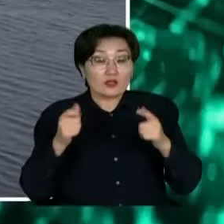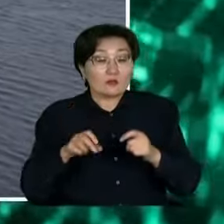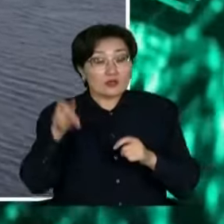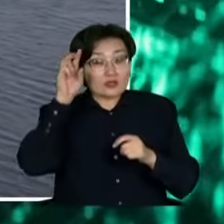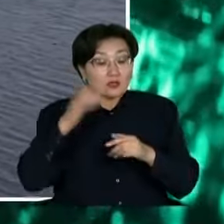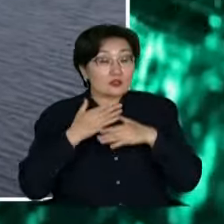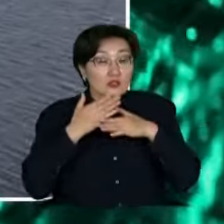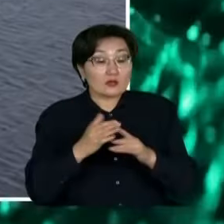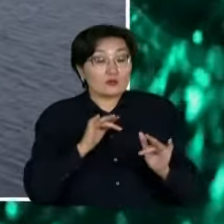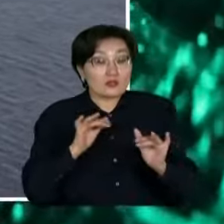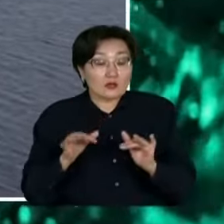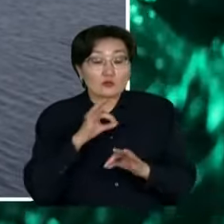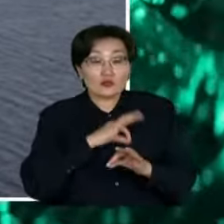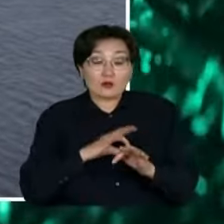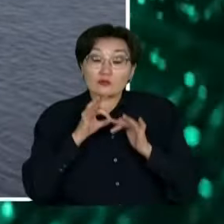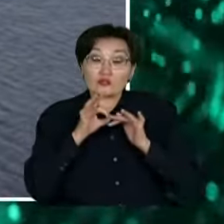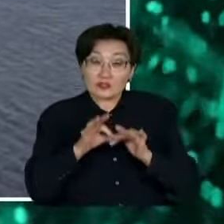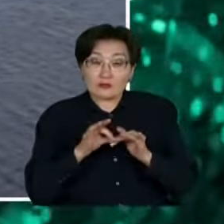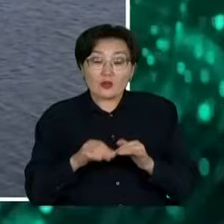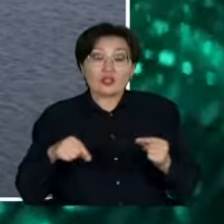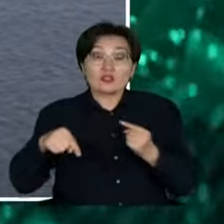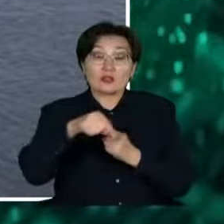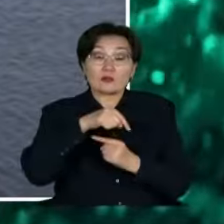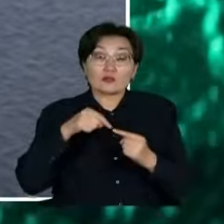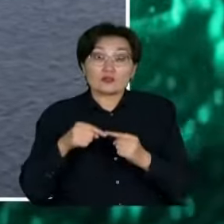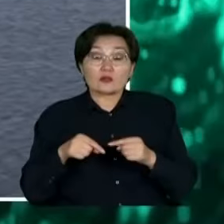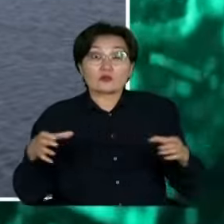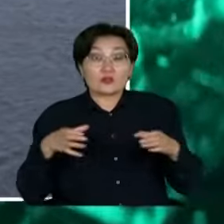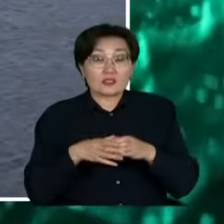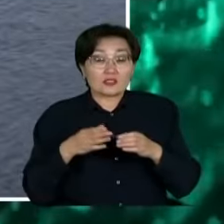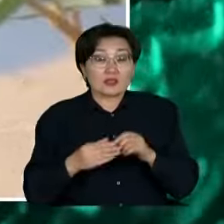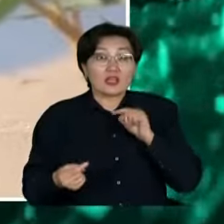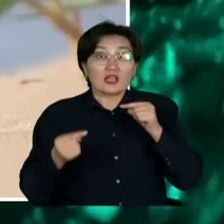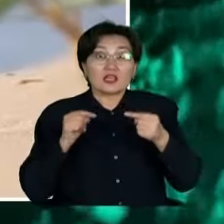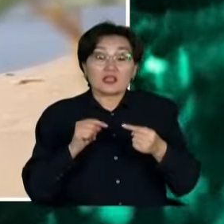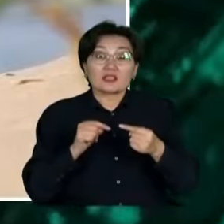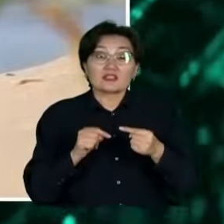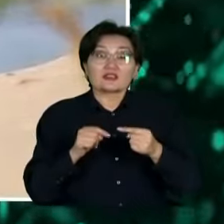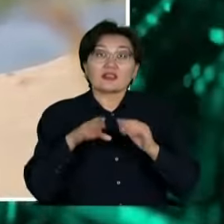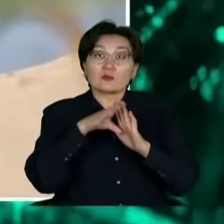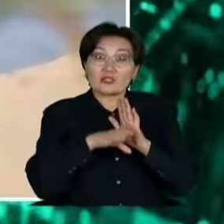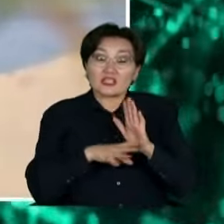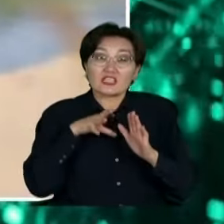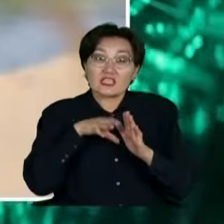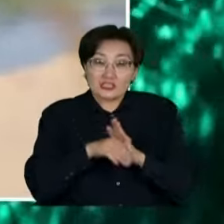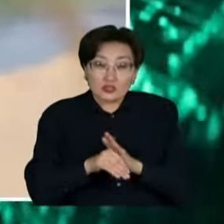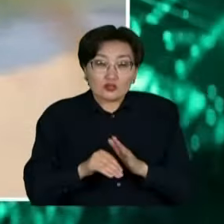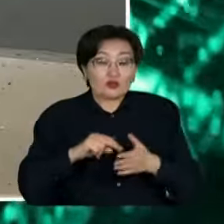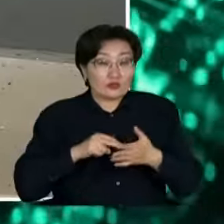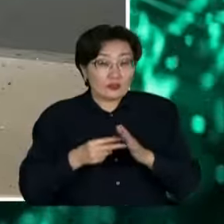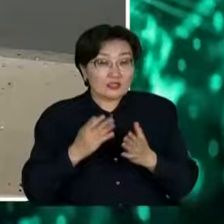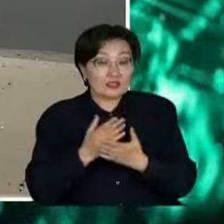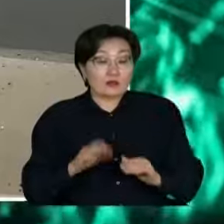Мемлекеттік көмек шаралары тиімді болу үшін бизнес субъектілерінің қарсы міндеттемелерін енгізу жоспарланып отыр екен.